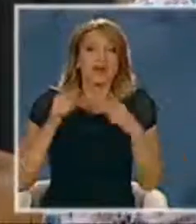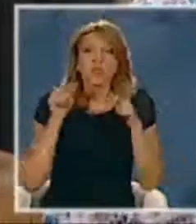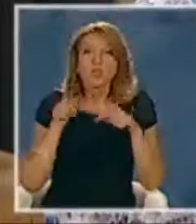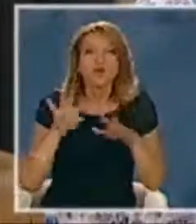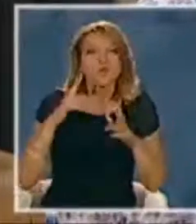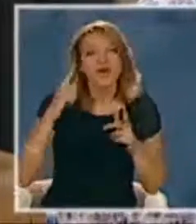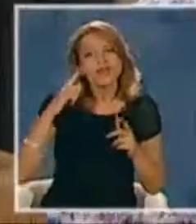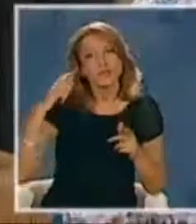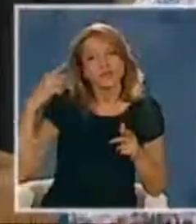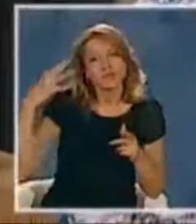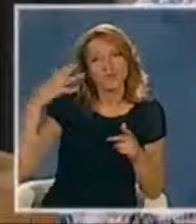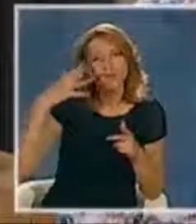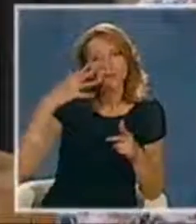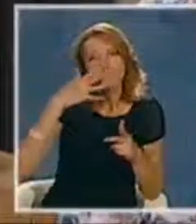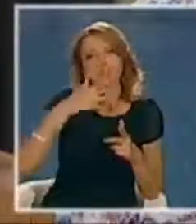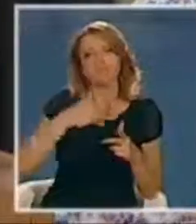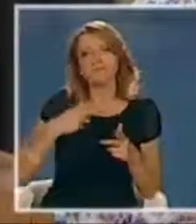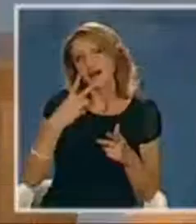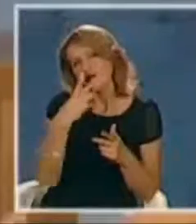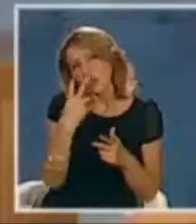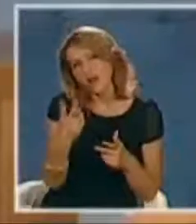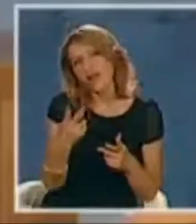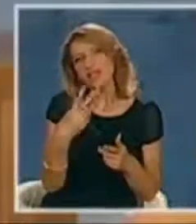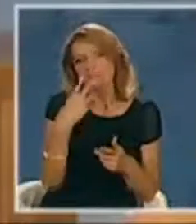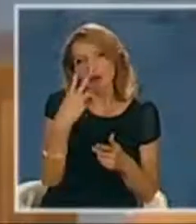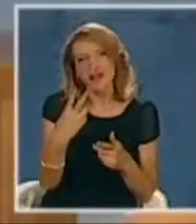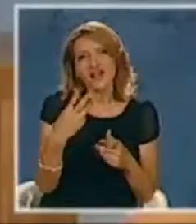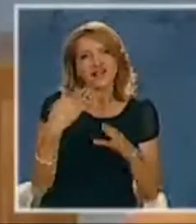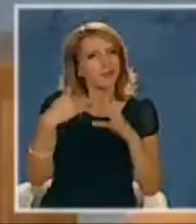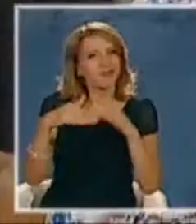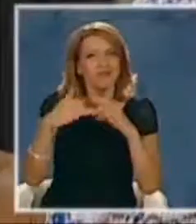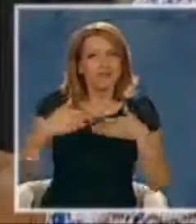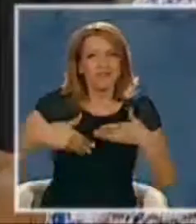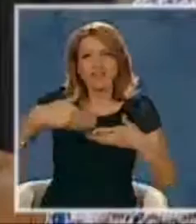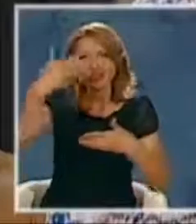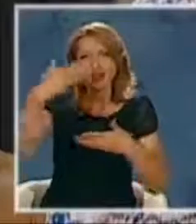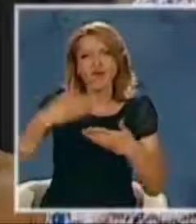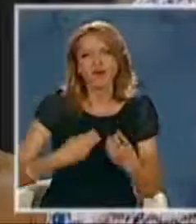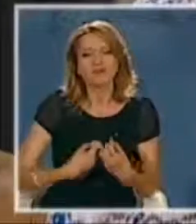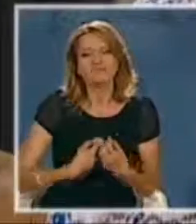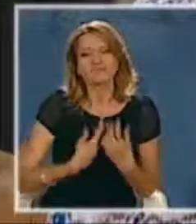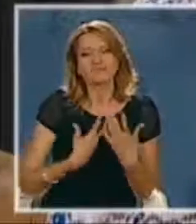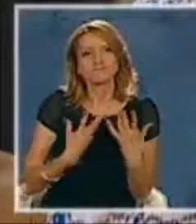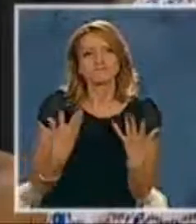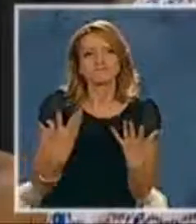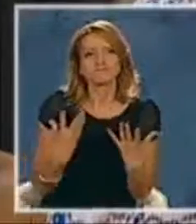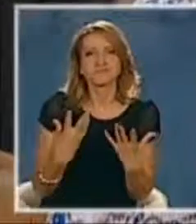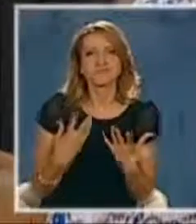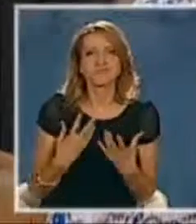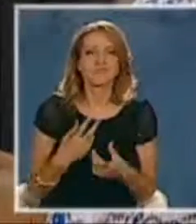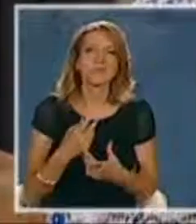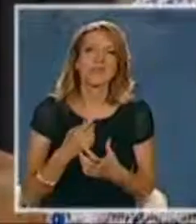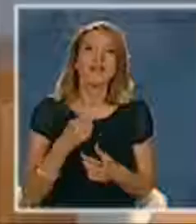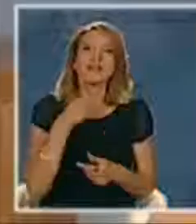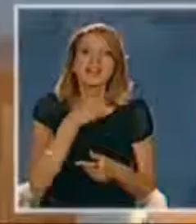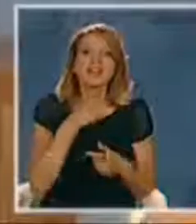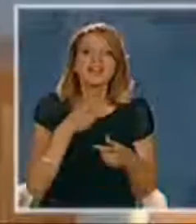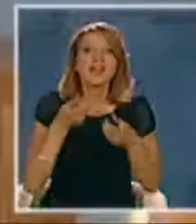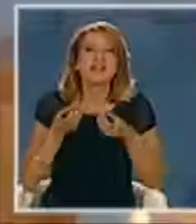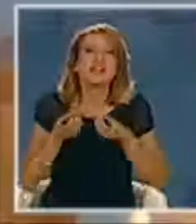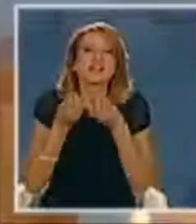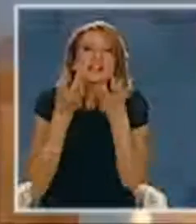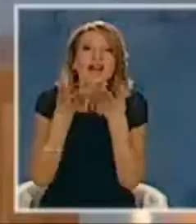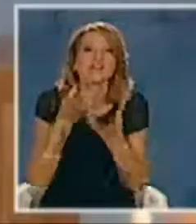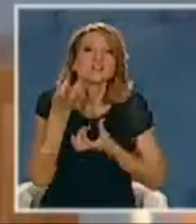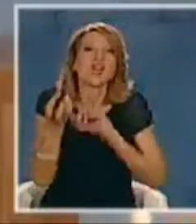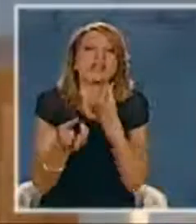което минаваш през цялото време, докато гледах видеото. Надявам се, част от енергията, с която ти зареждаш тези хора,